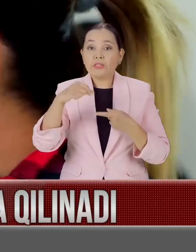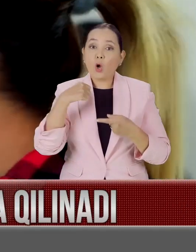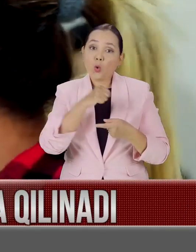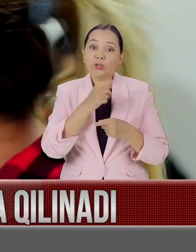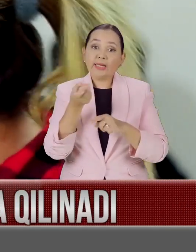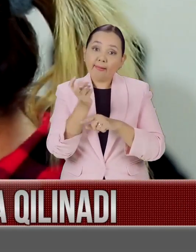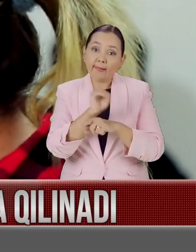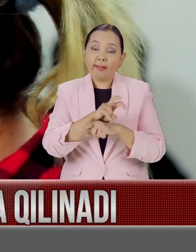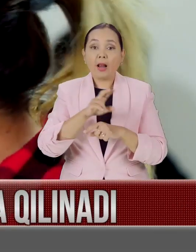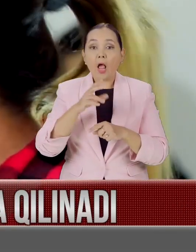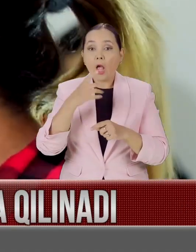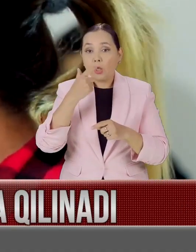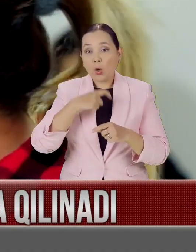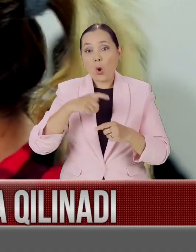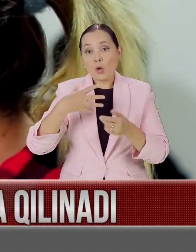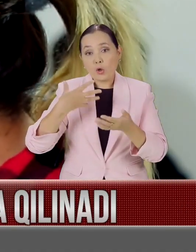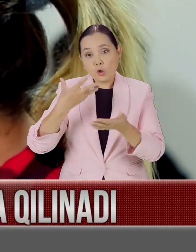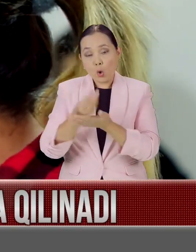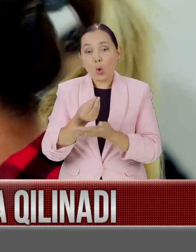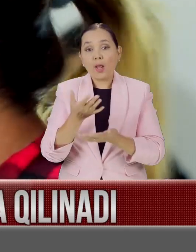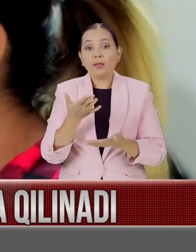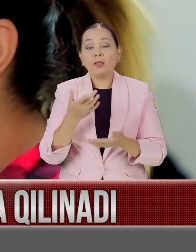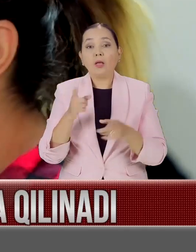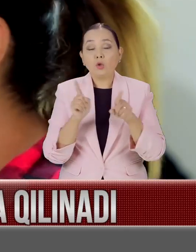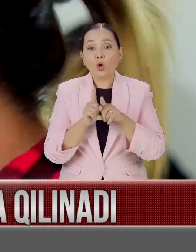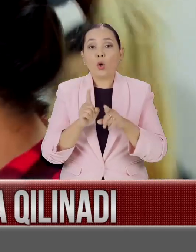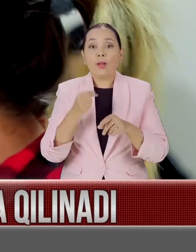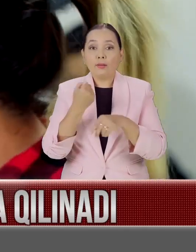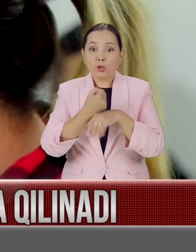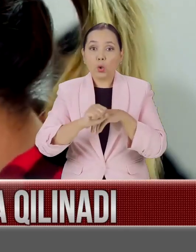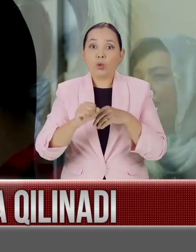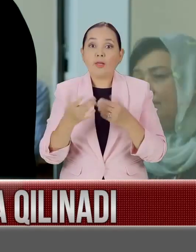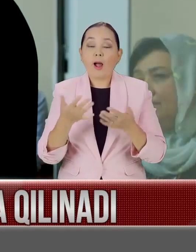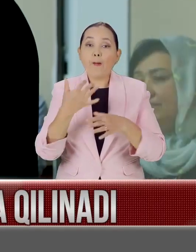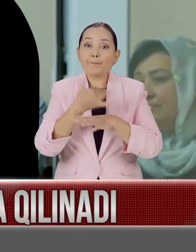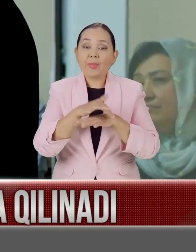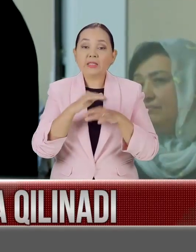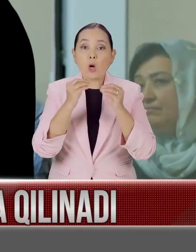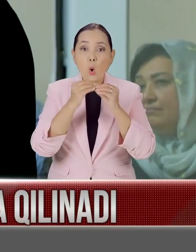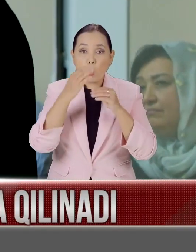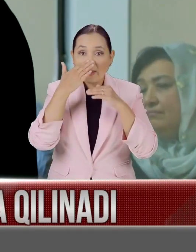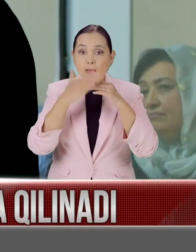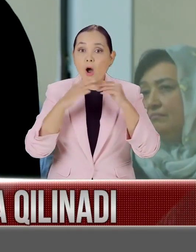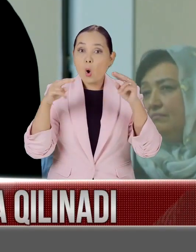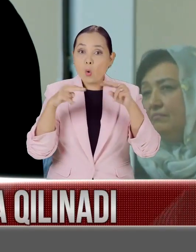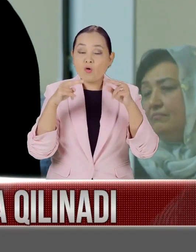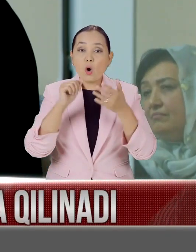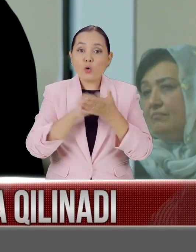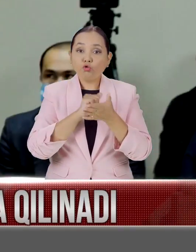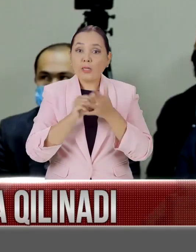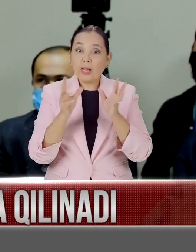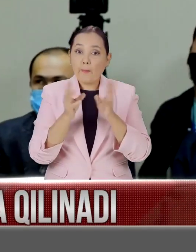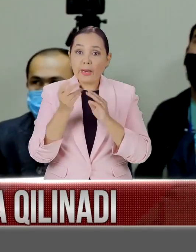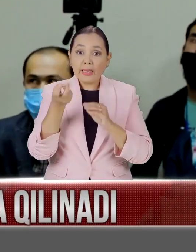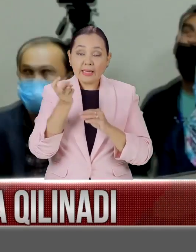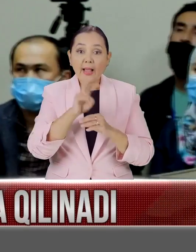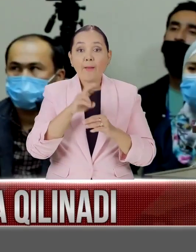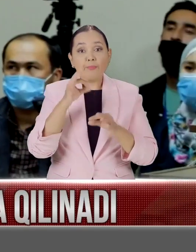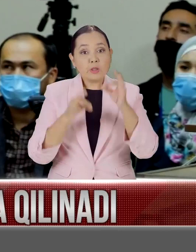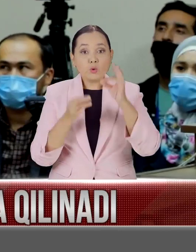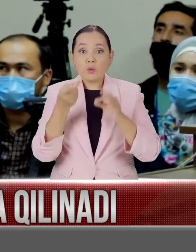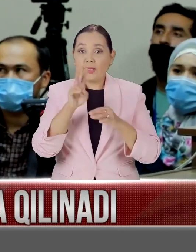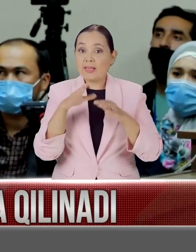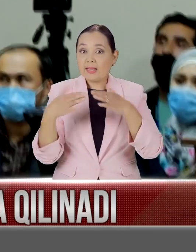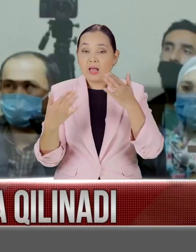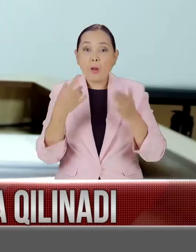o'quvchilaringni o'zing kelgan yig'ib olasan, yoningdan to'la deb o'zimdan ham yonimdan to'latdi. Manzilga 10 ga yaqin guvohlar hujjatlar bilan kelgan edi, lekin